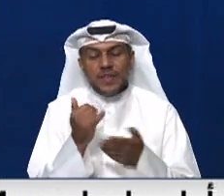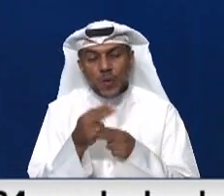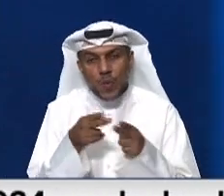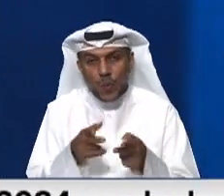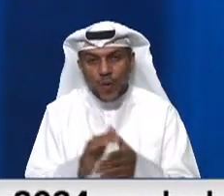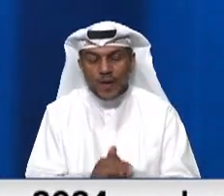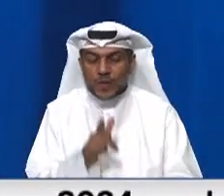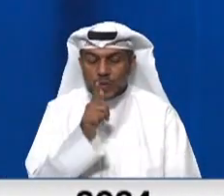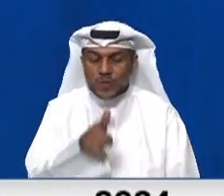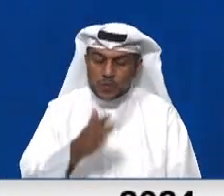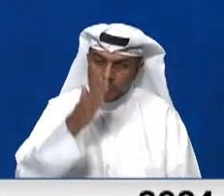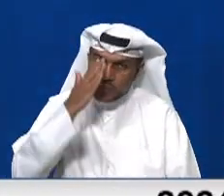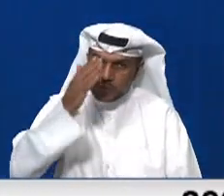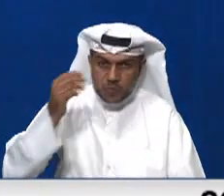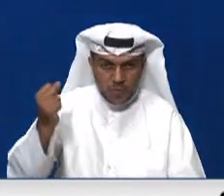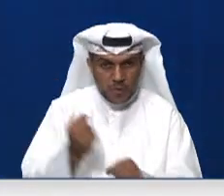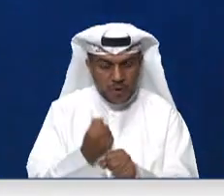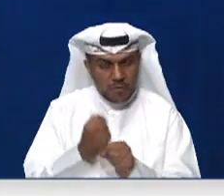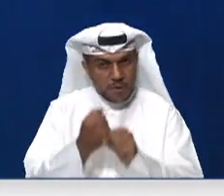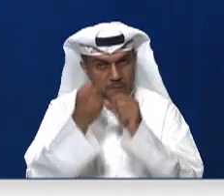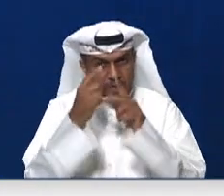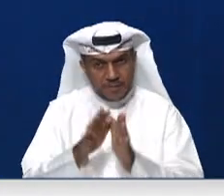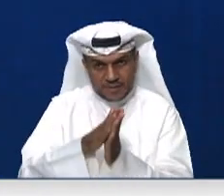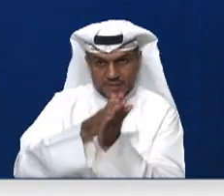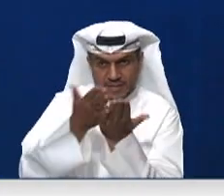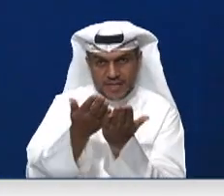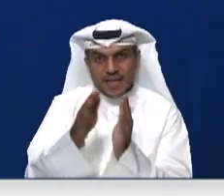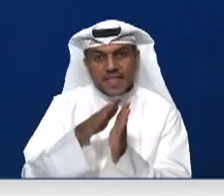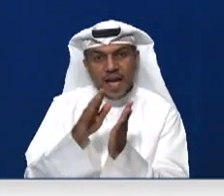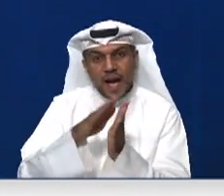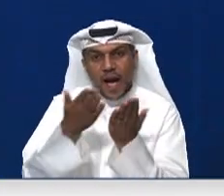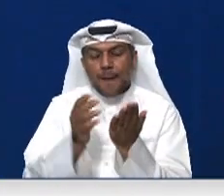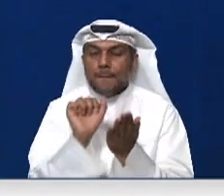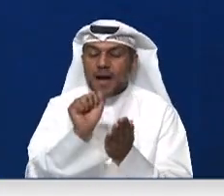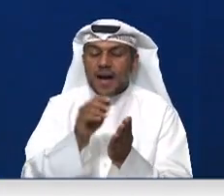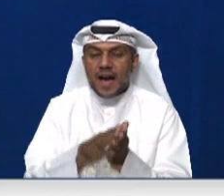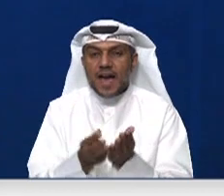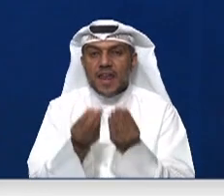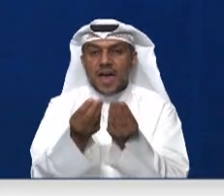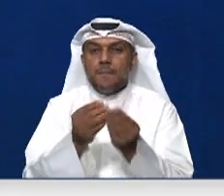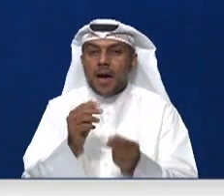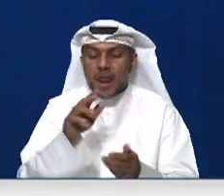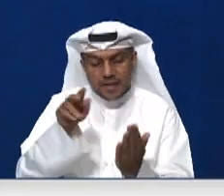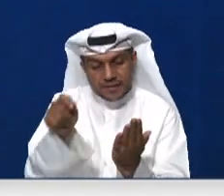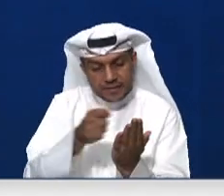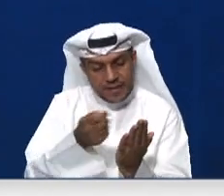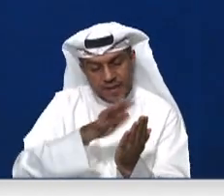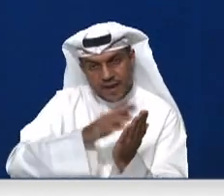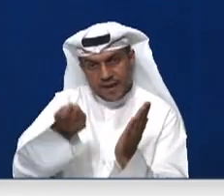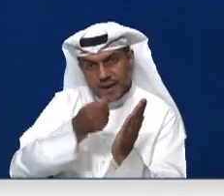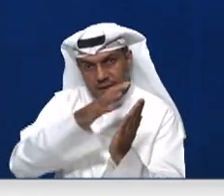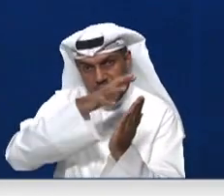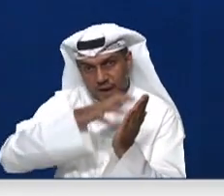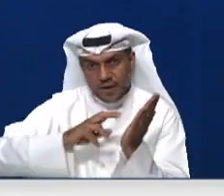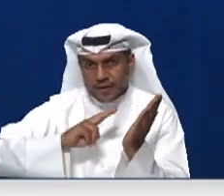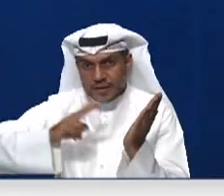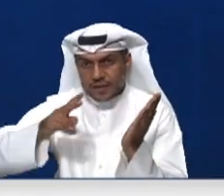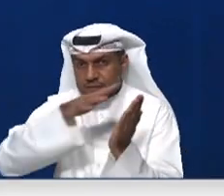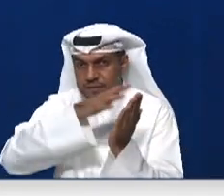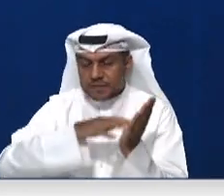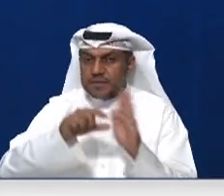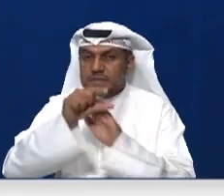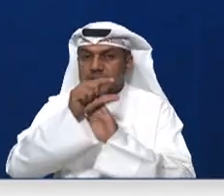قدم نسخة عن إصدار موسوعي لجمعية أهالي الشهداء الأسرى والمفقودين الكويتية تحت